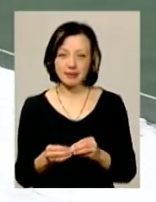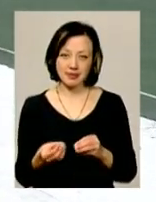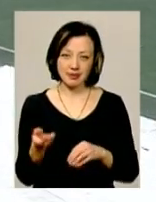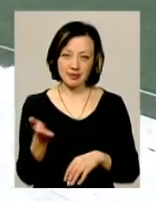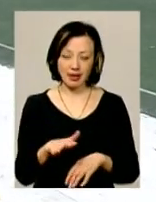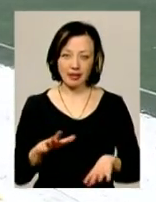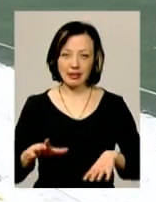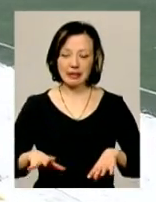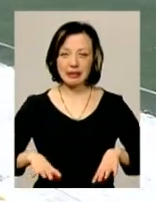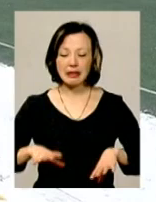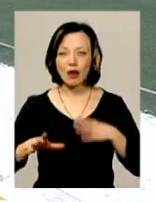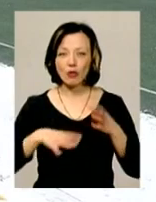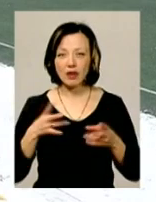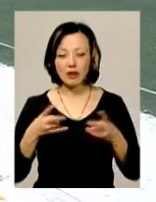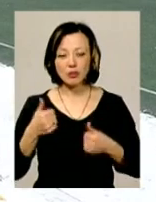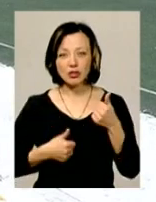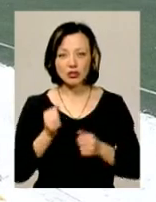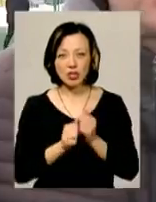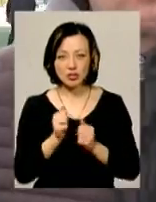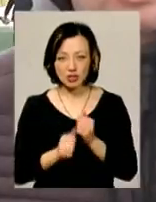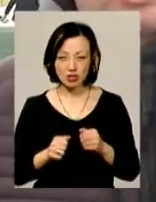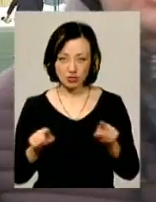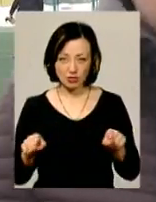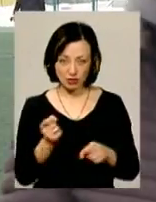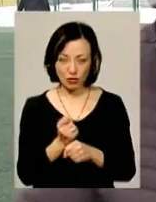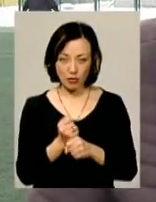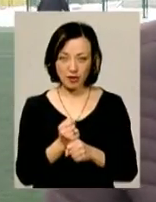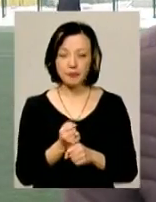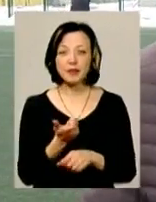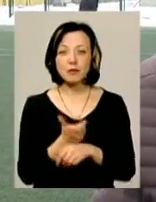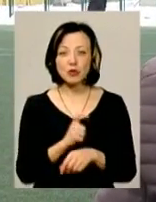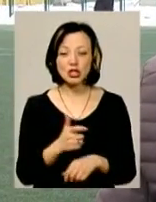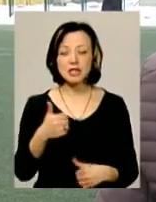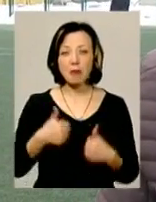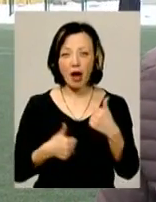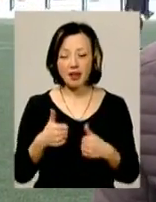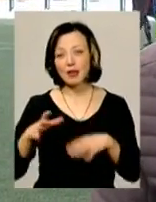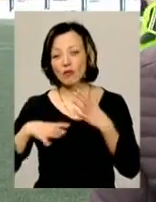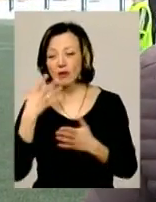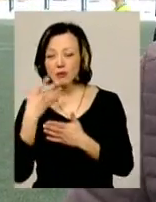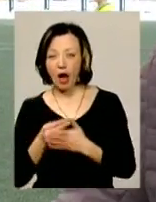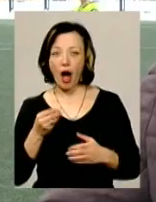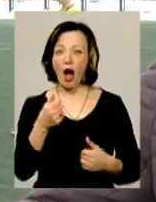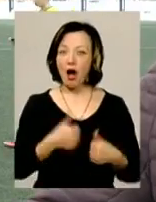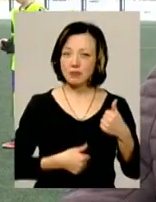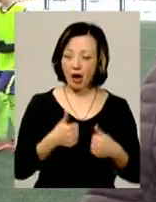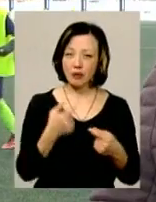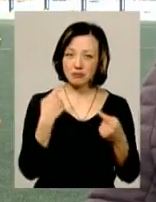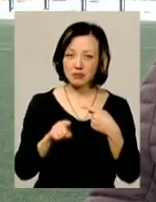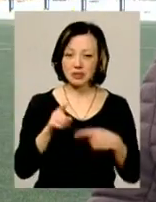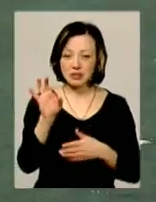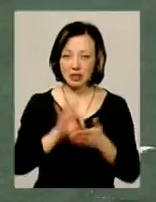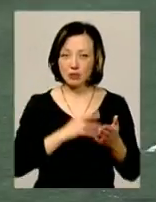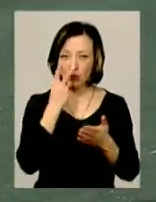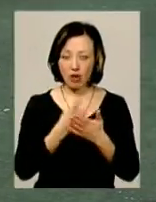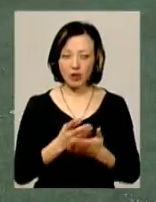Сергеєв. Тому турніри слід влаштовувати якомога частіше. Чим більше ігор, тим краще. Тренування тренуваннями, а на ігрі воно одразу все